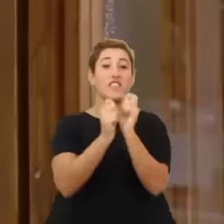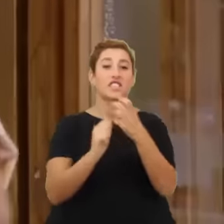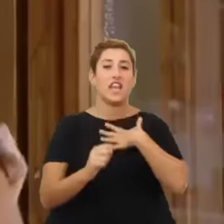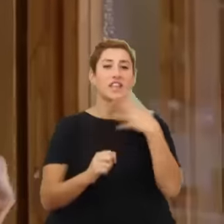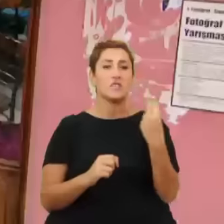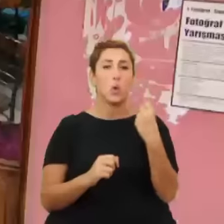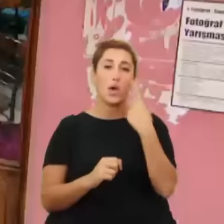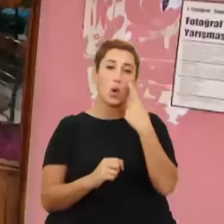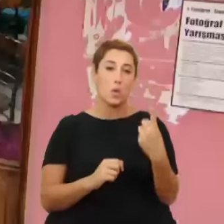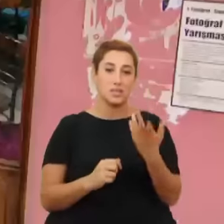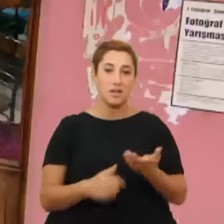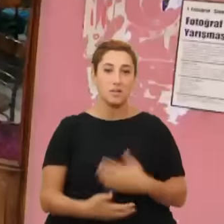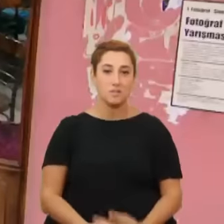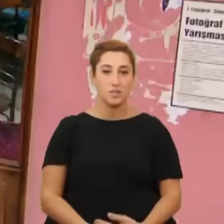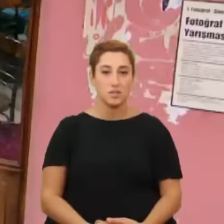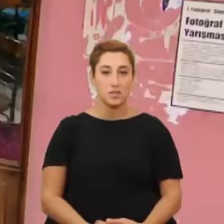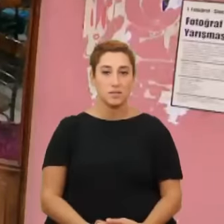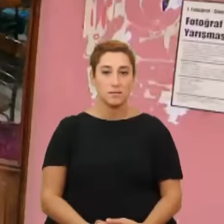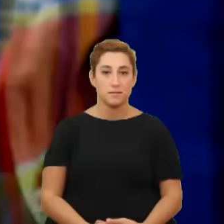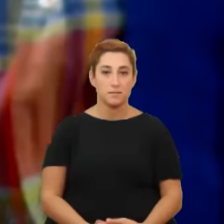kendini iyice gösterir olmuştu.